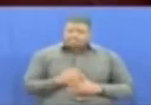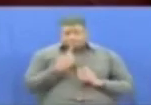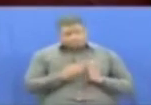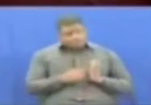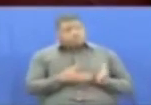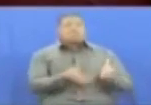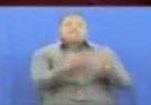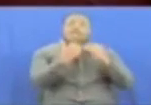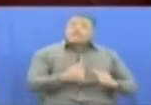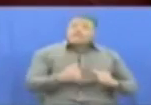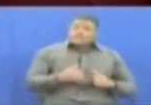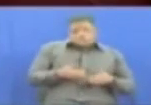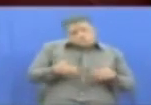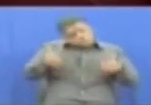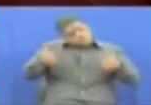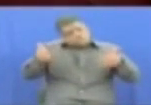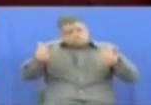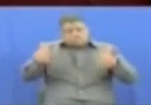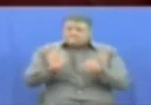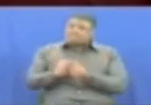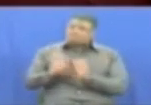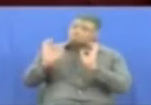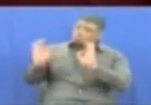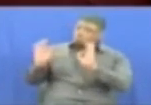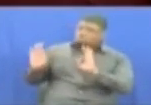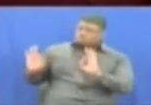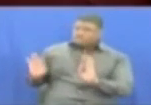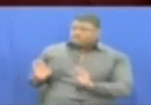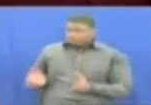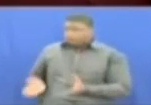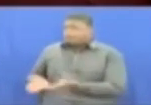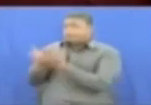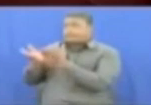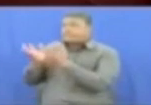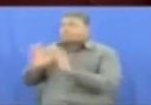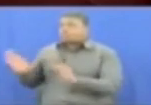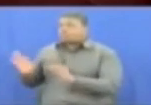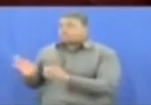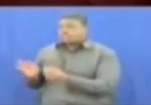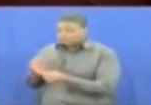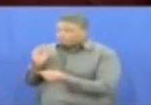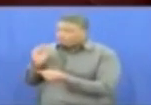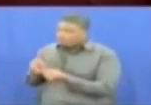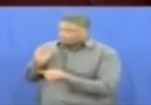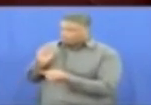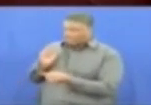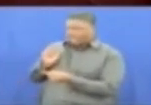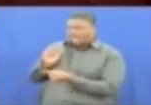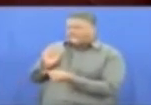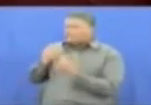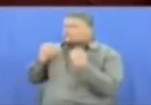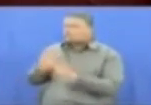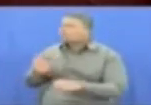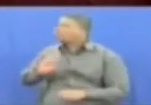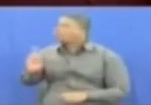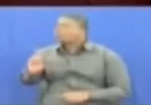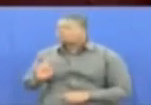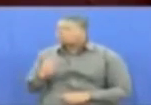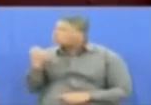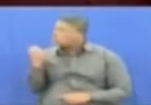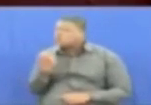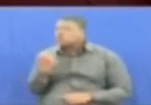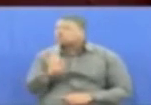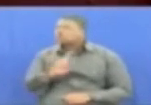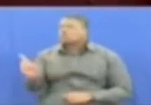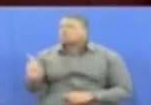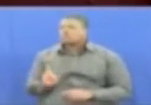jambo jema tu, kwa sababu bahati nzuri upimaji wake wala hauna ugumu kama upimaji wa magonjwa mengine. Upimaji wa hii zaidi